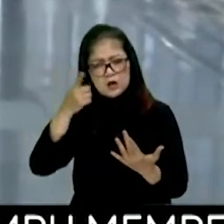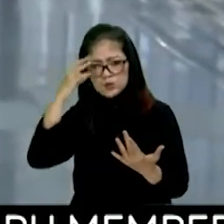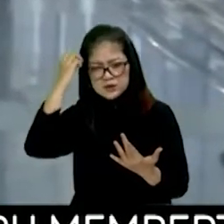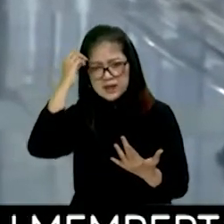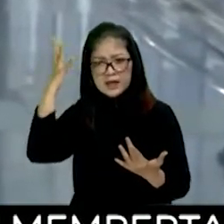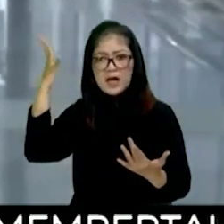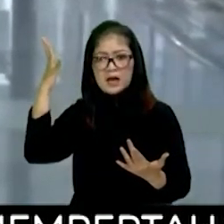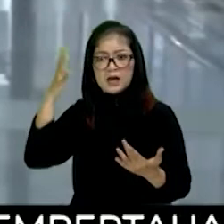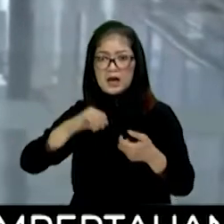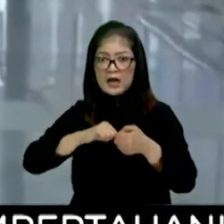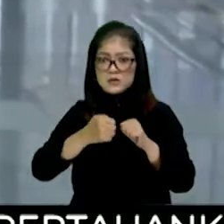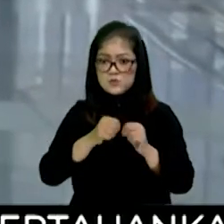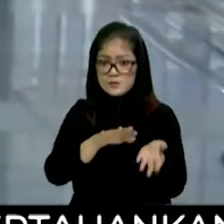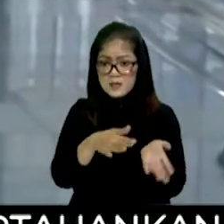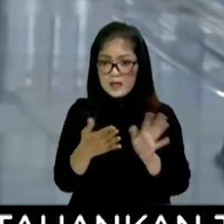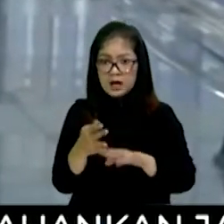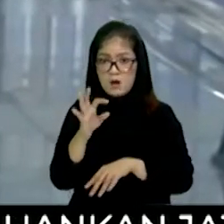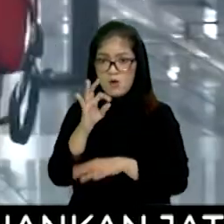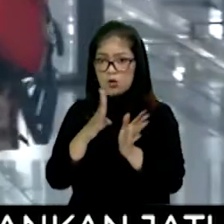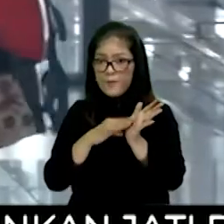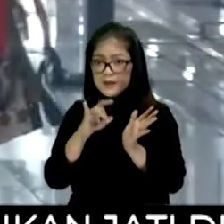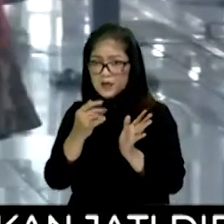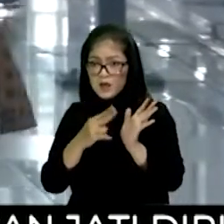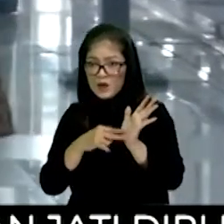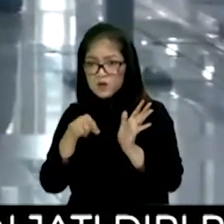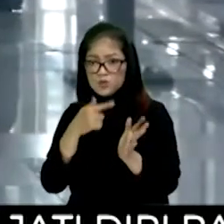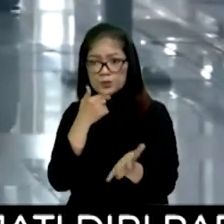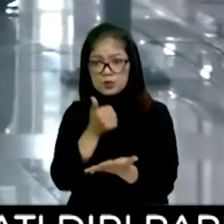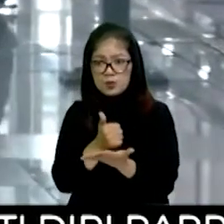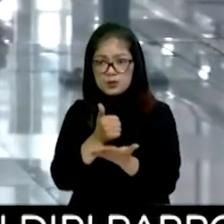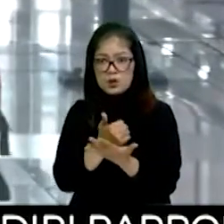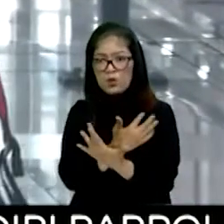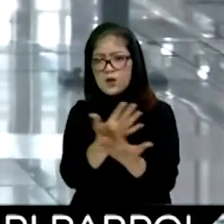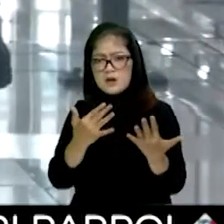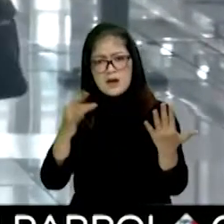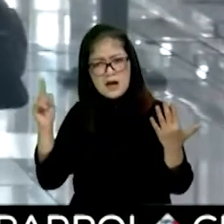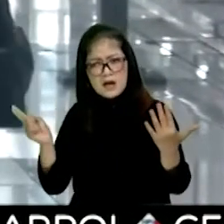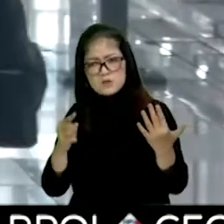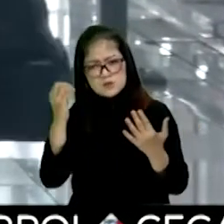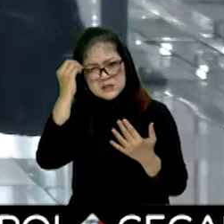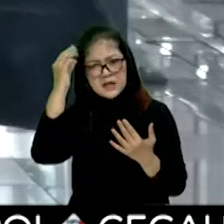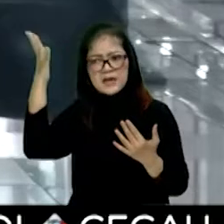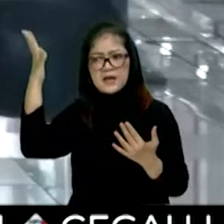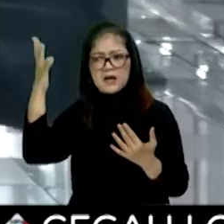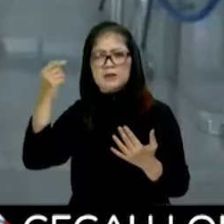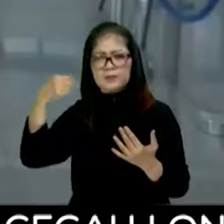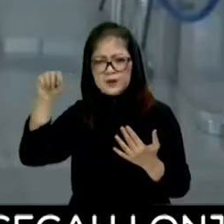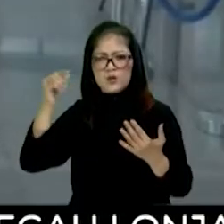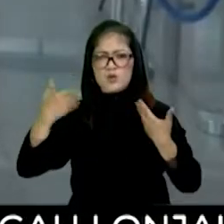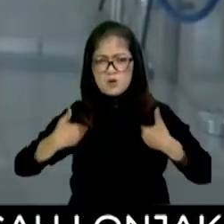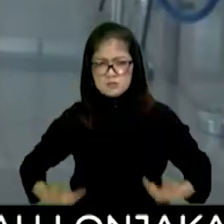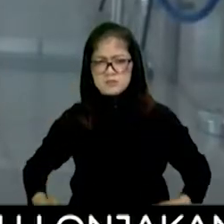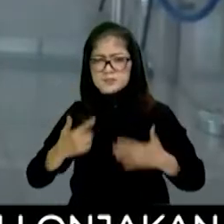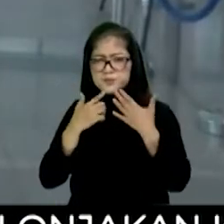Kasus kematian COVID-19 akibat varian Omikron menjadi alarm. Meski kerap menunjukkan gejala ringan, namun varian COVID-19 Omikron tidak